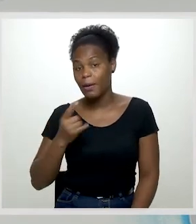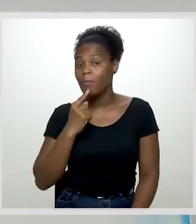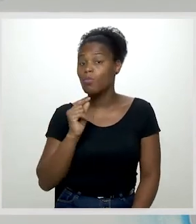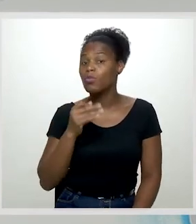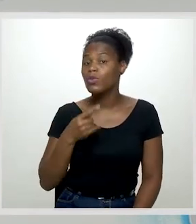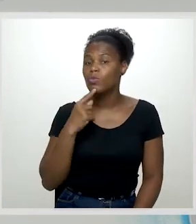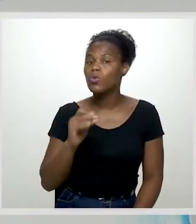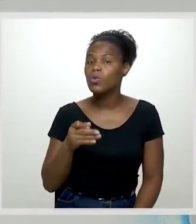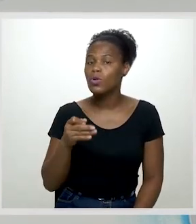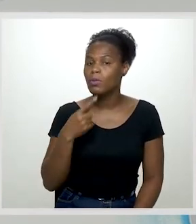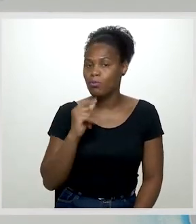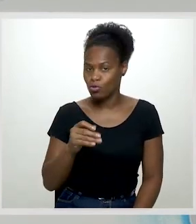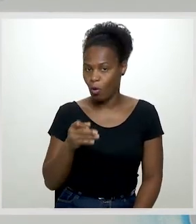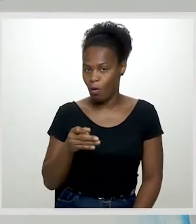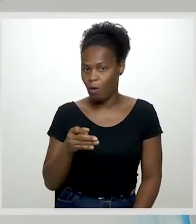pronoms COD